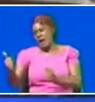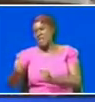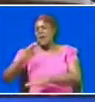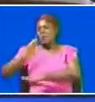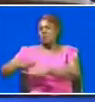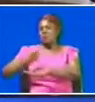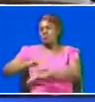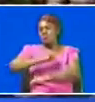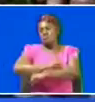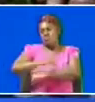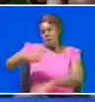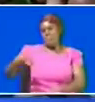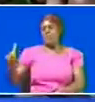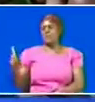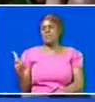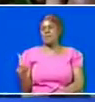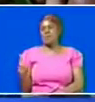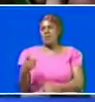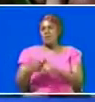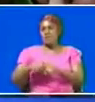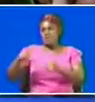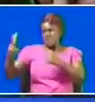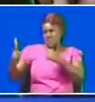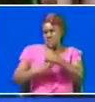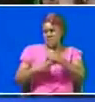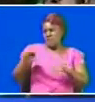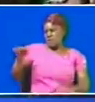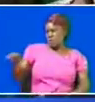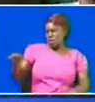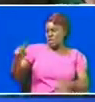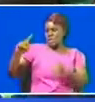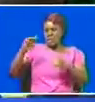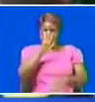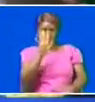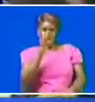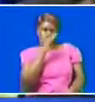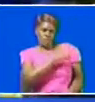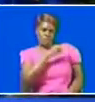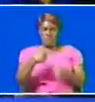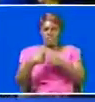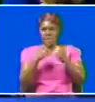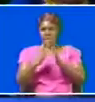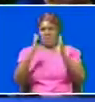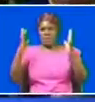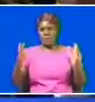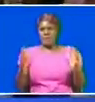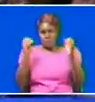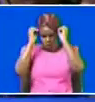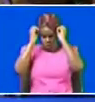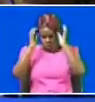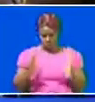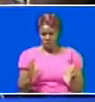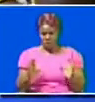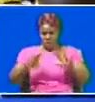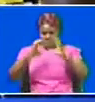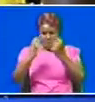shule bora jijini. Kuanzia saa 1 asubuhi hadi saa 10:30 jioni, changamoto kuu anayopitia mwanafunzi